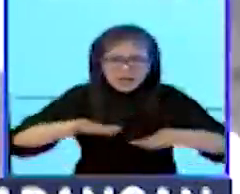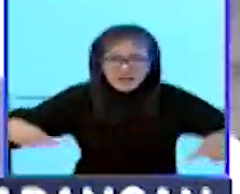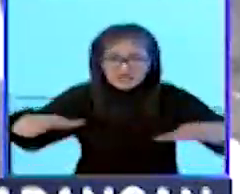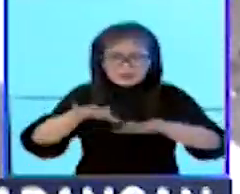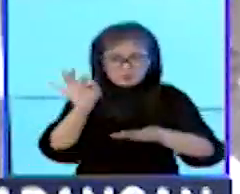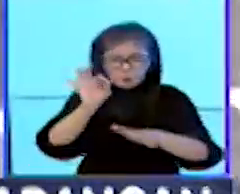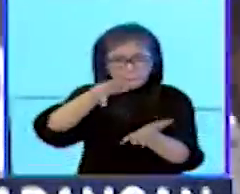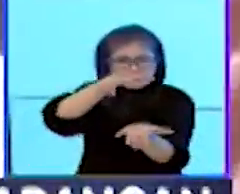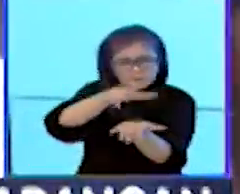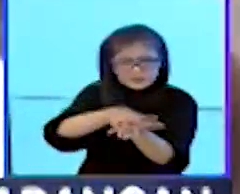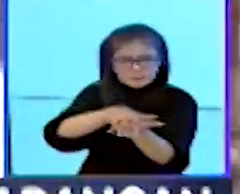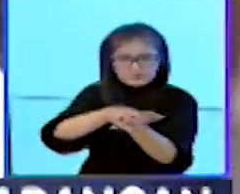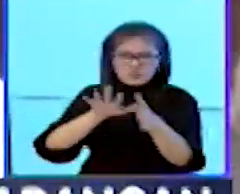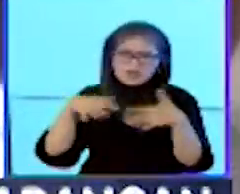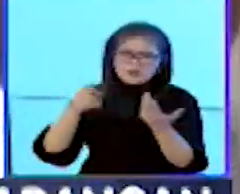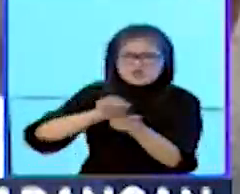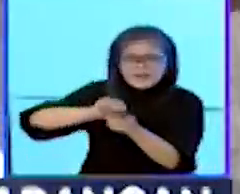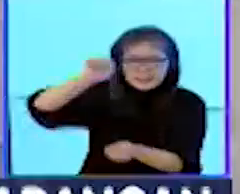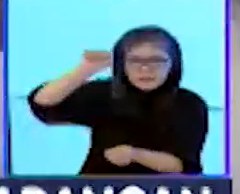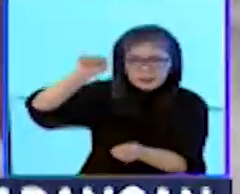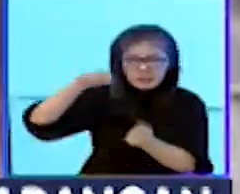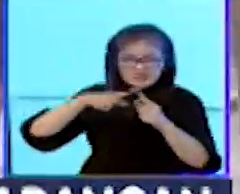legalitas berupa sertifikat hak milik.